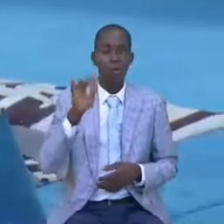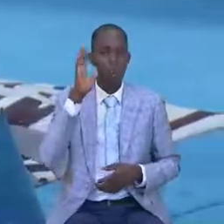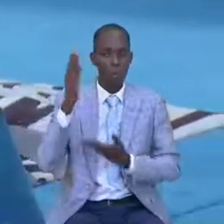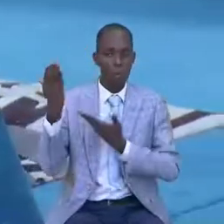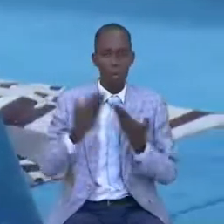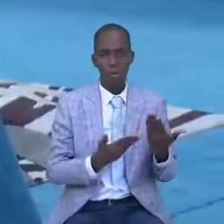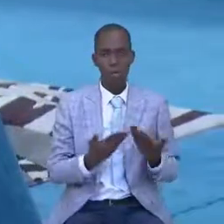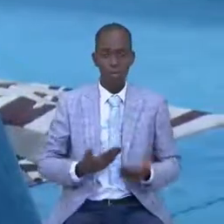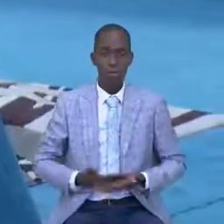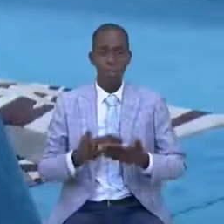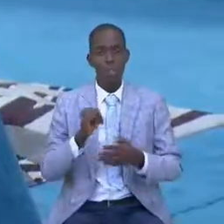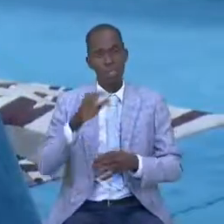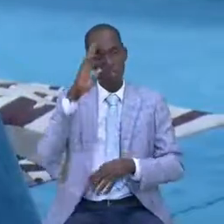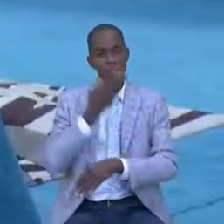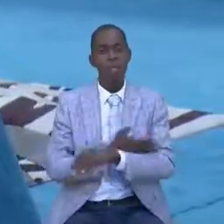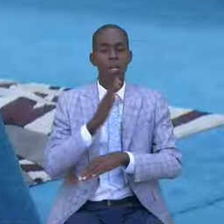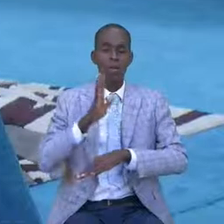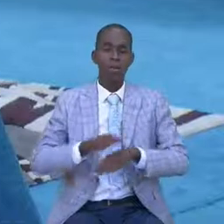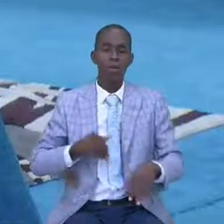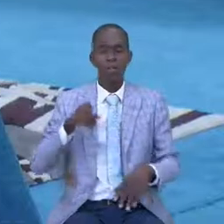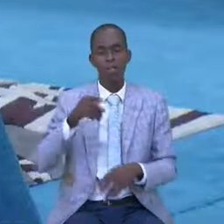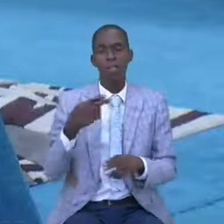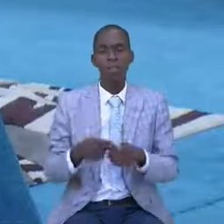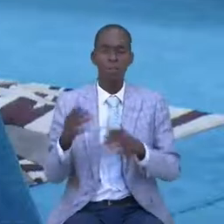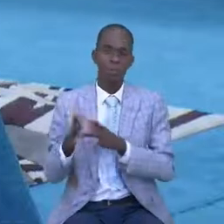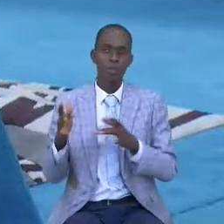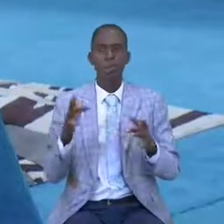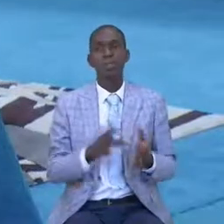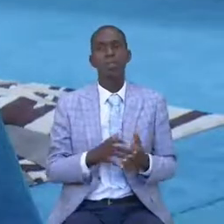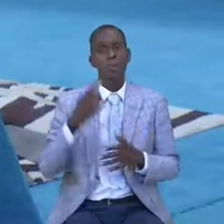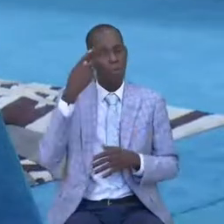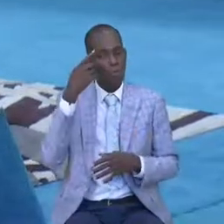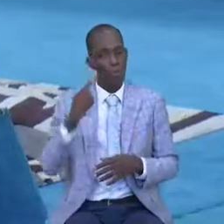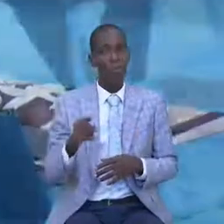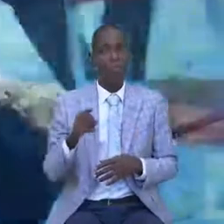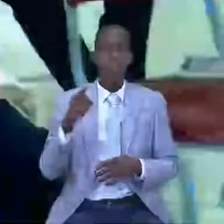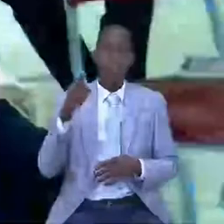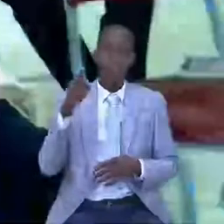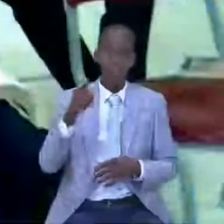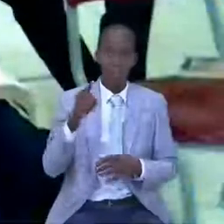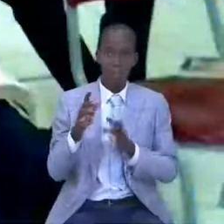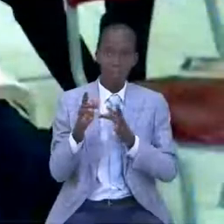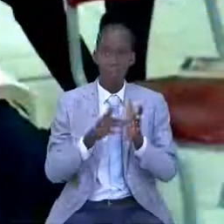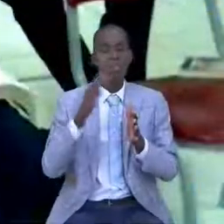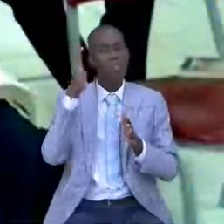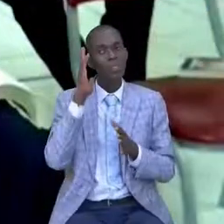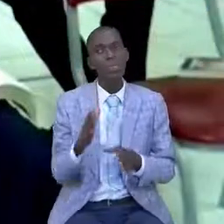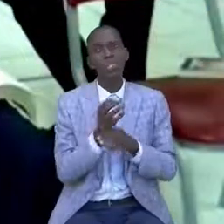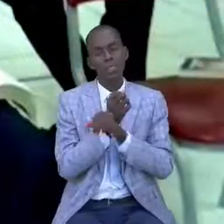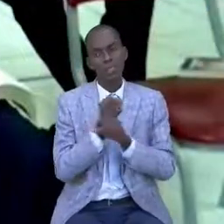Elle enfantera un fils et tu lui donneras le nom de